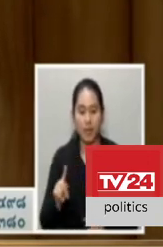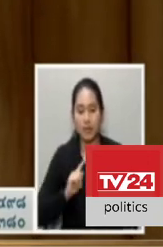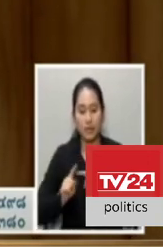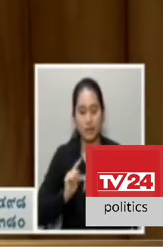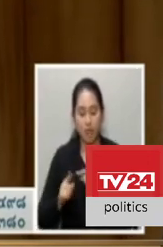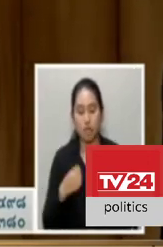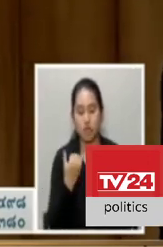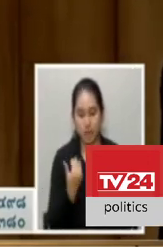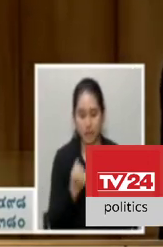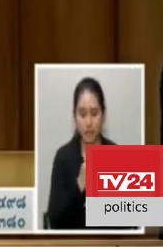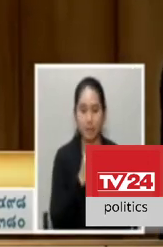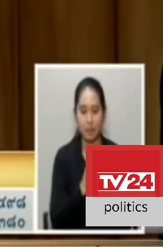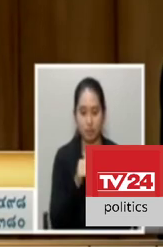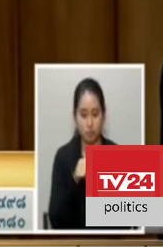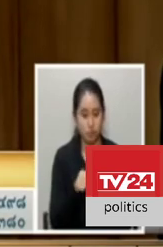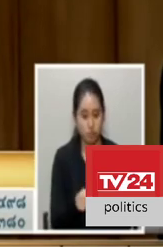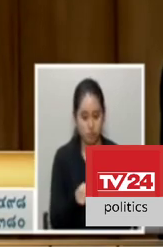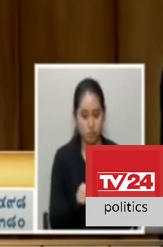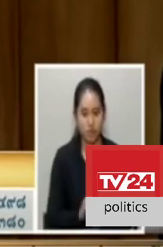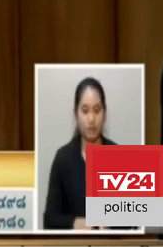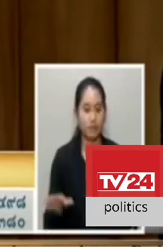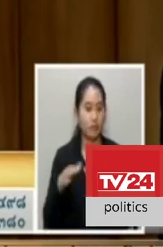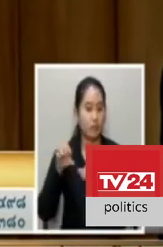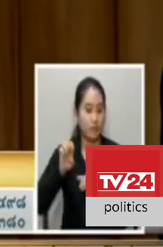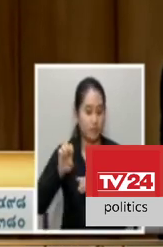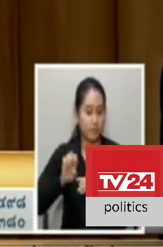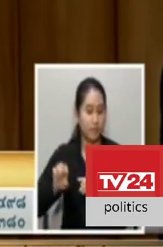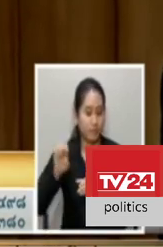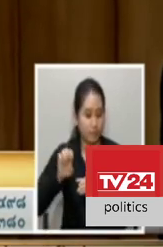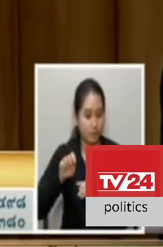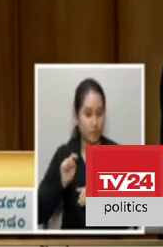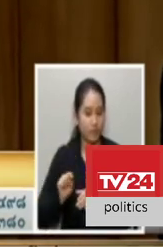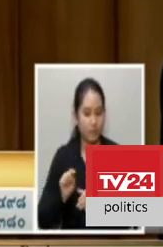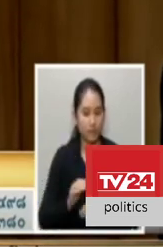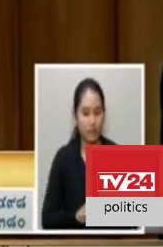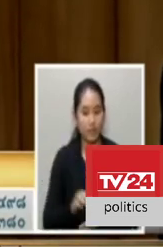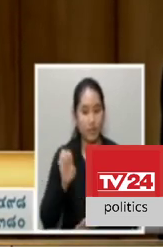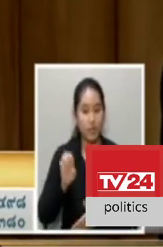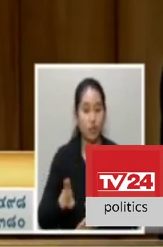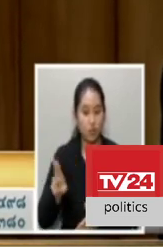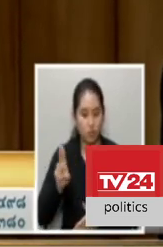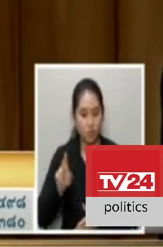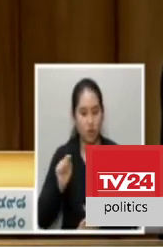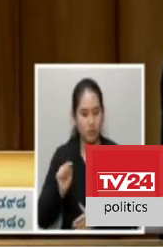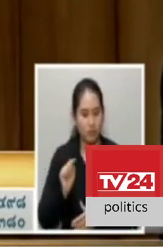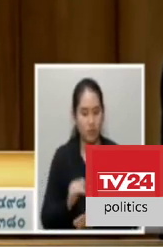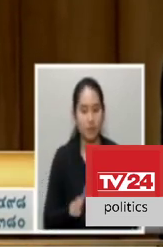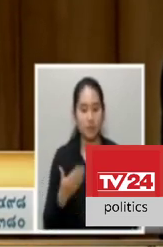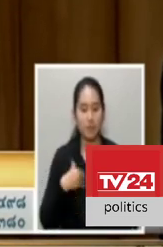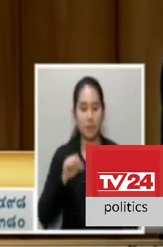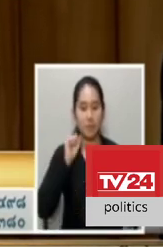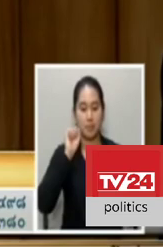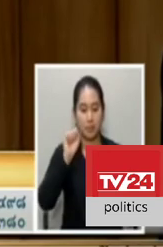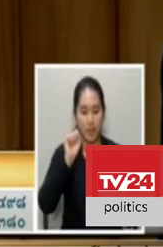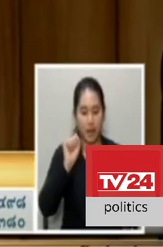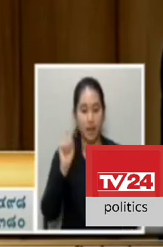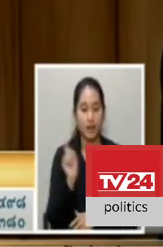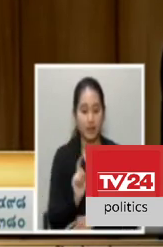ยู่นะครับโดยเฉพาะ EU หลังจากที่ EU ได้ออกประกาศมานะฮะ